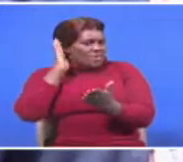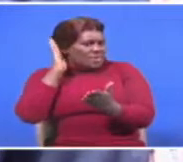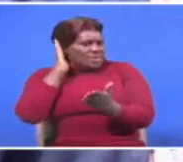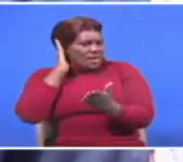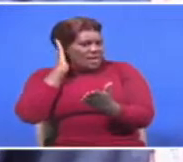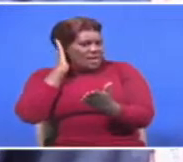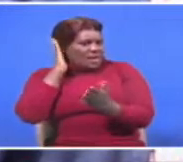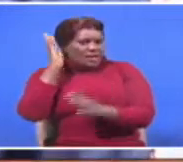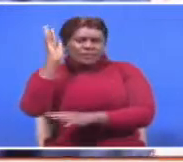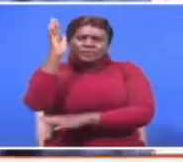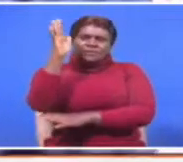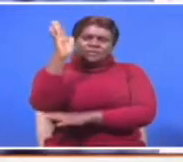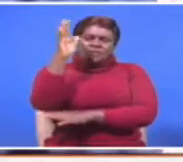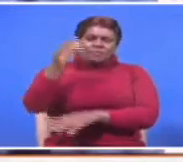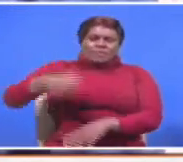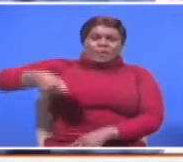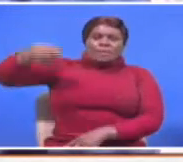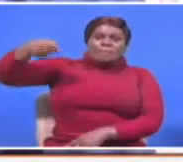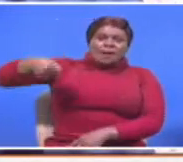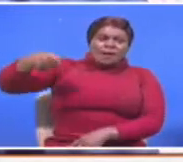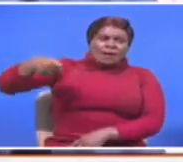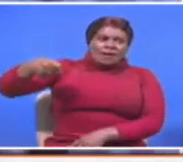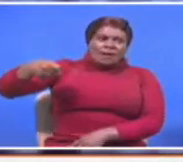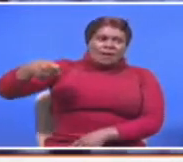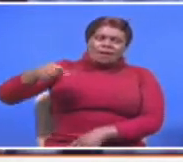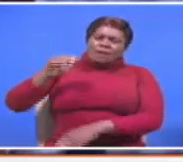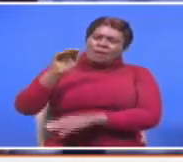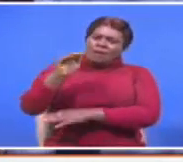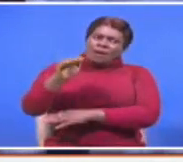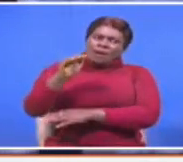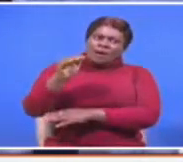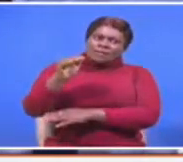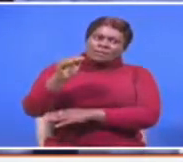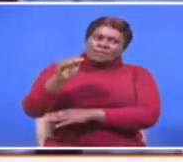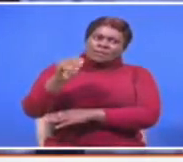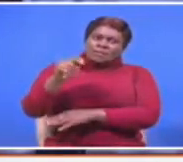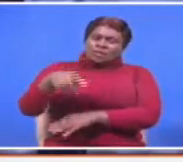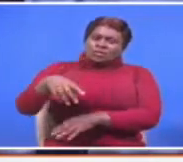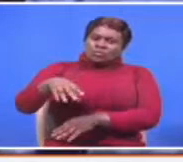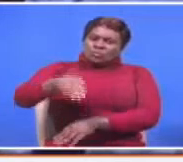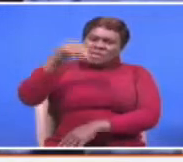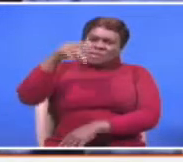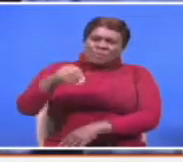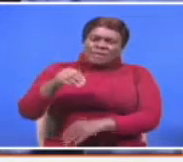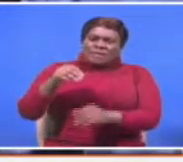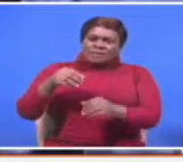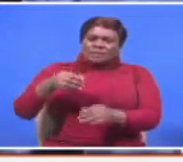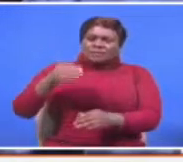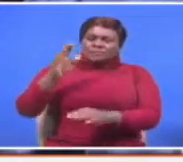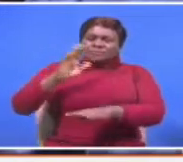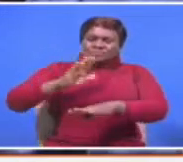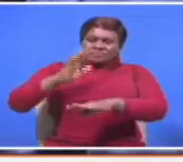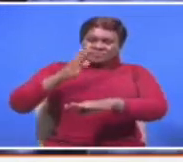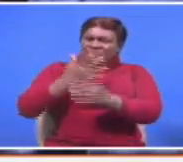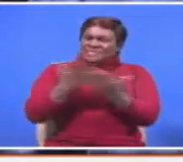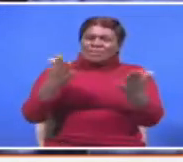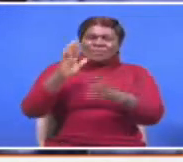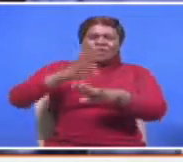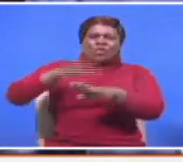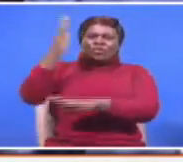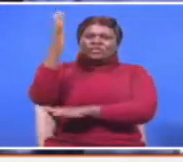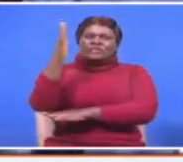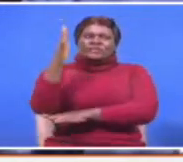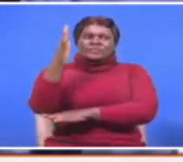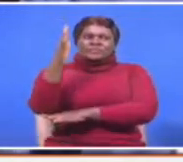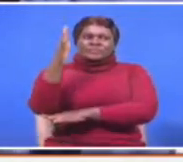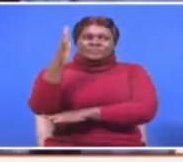zinawekwa kwa miti na gunia. Kwa hivyo tunauliza wa public, wakipata vitu ziko stored kwa gunia juu ya miti,